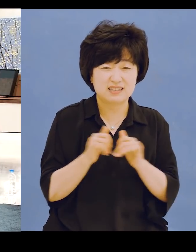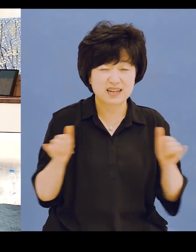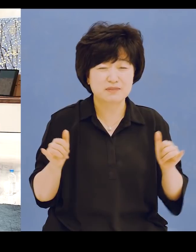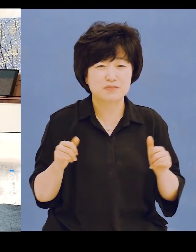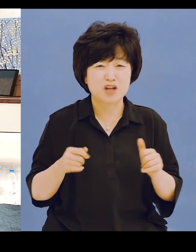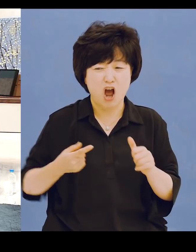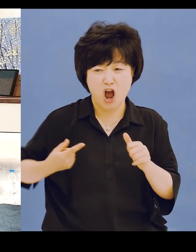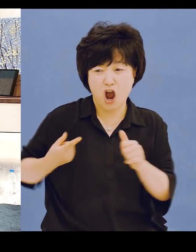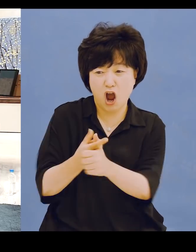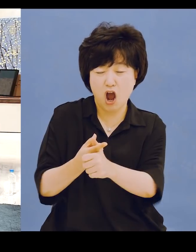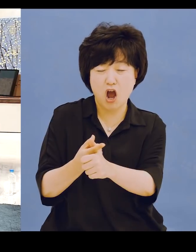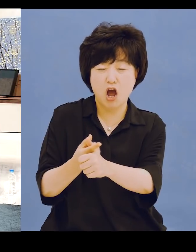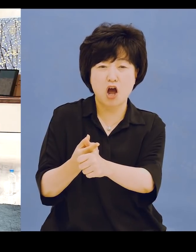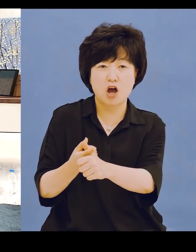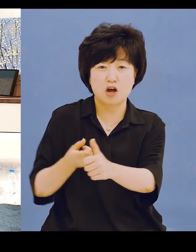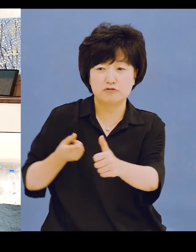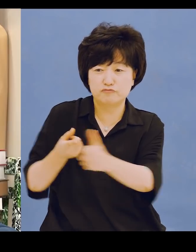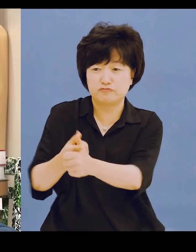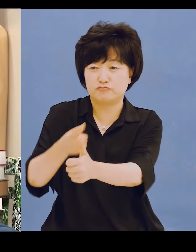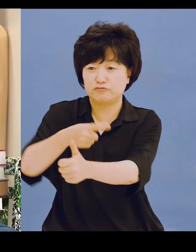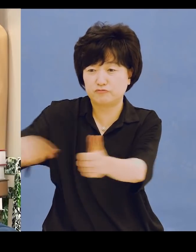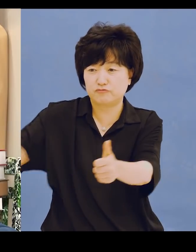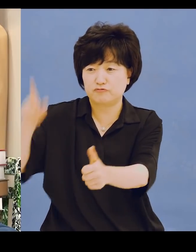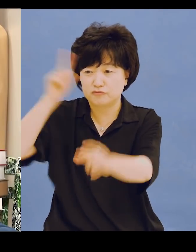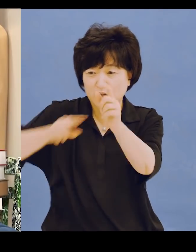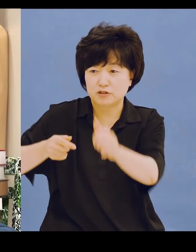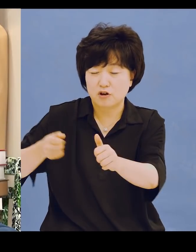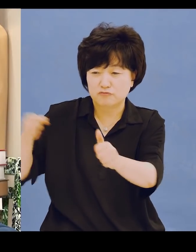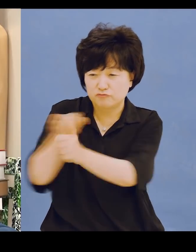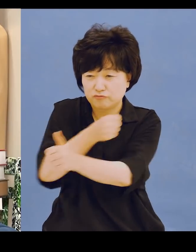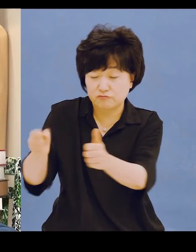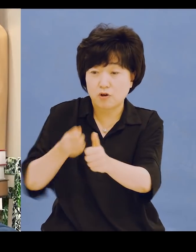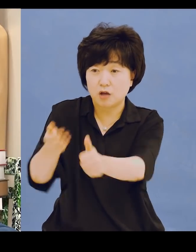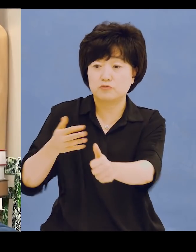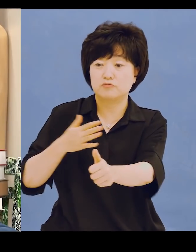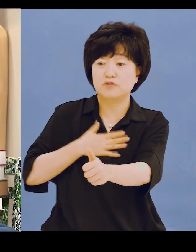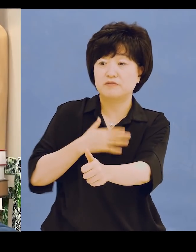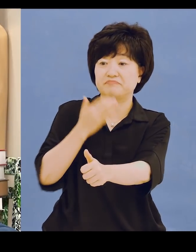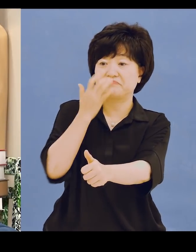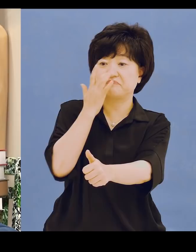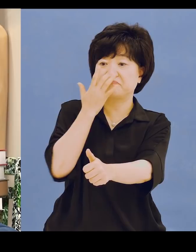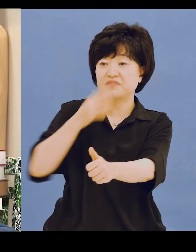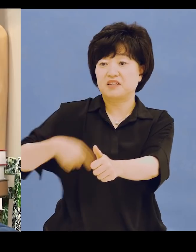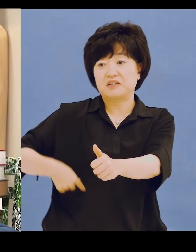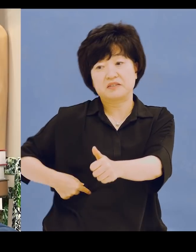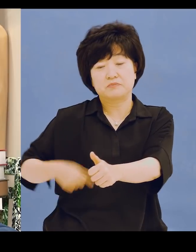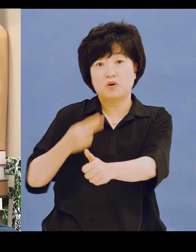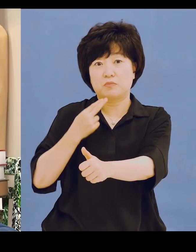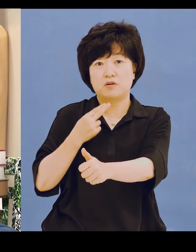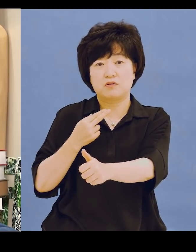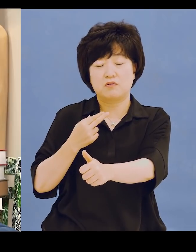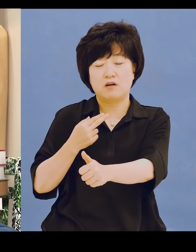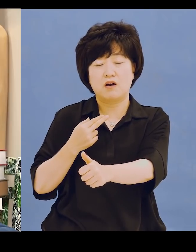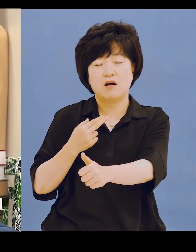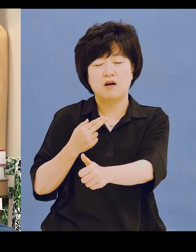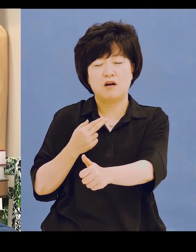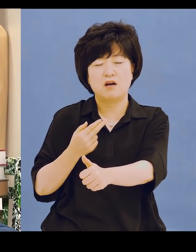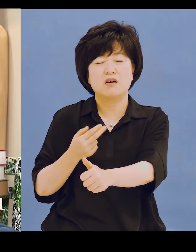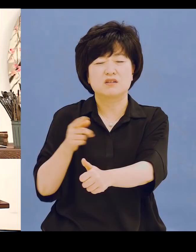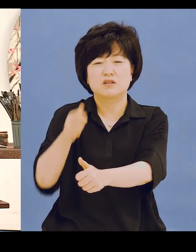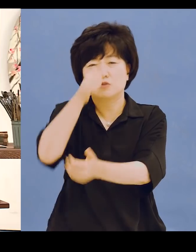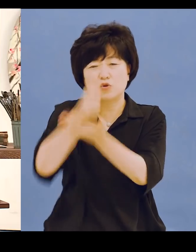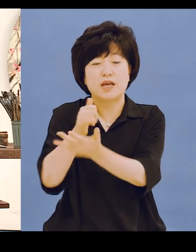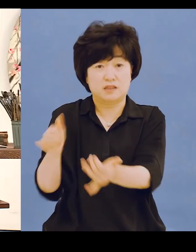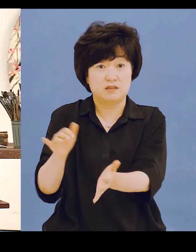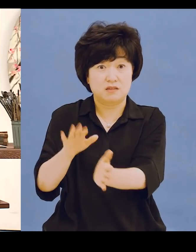신문에 대서특필 나는 것. 그런데 하나님이 이걸 바꾸시는 거예요. 그들의 마음과 슬픔과 좌절이 내